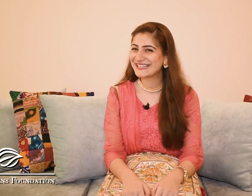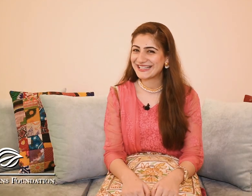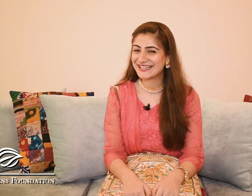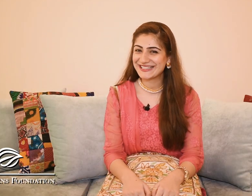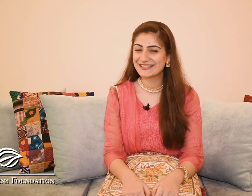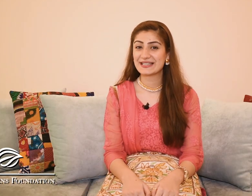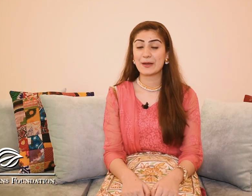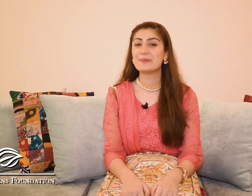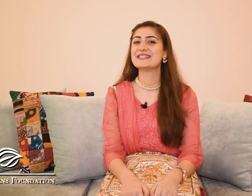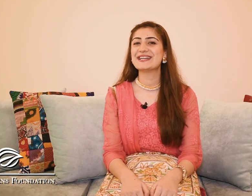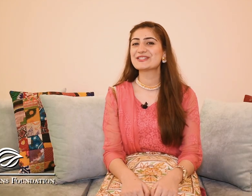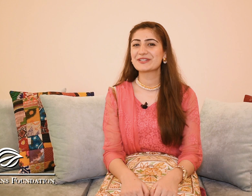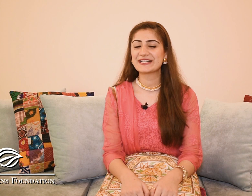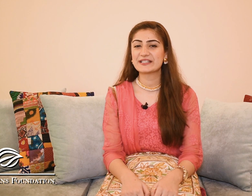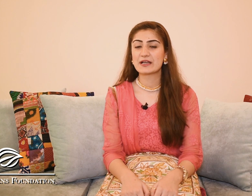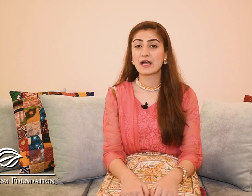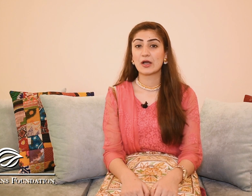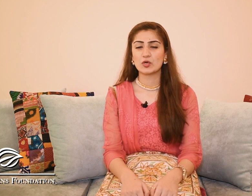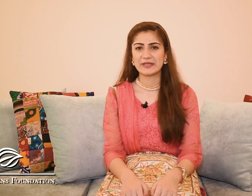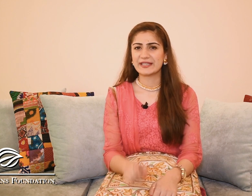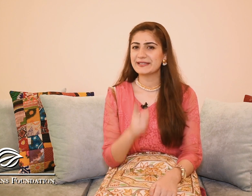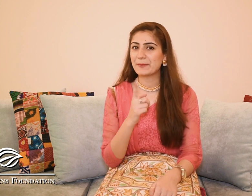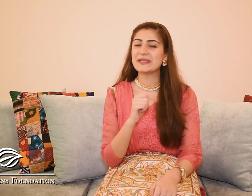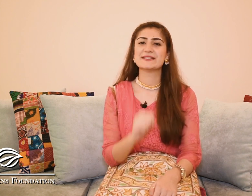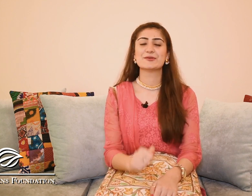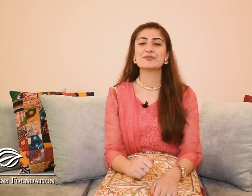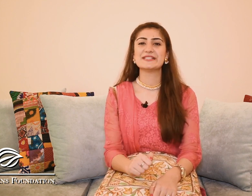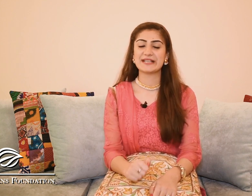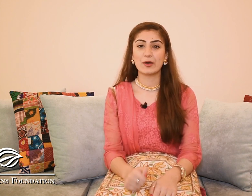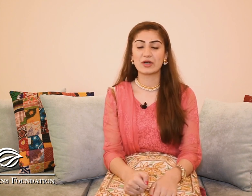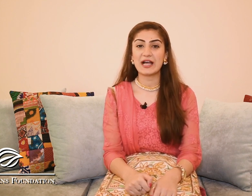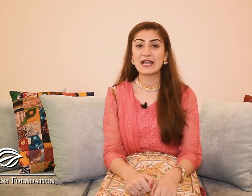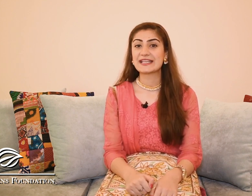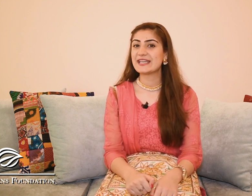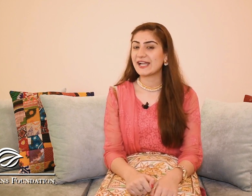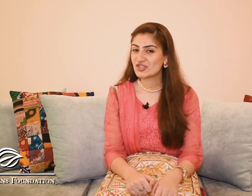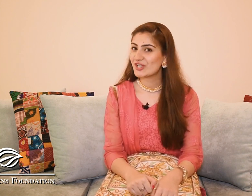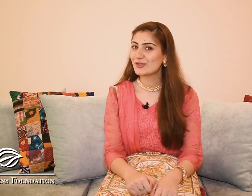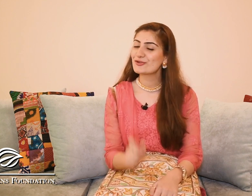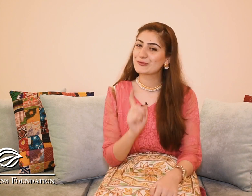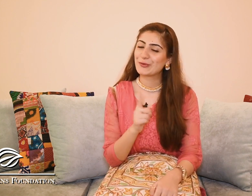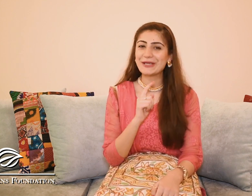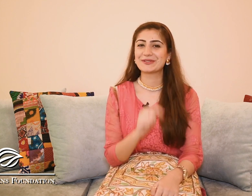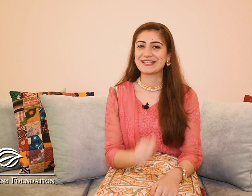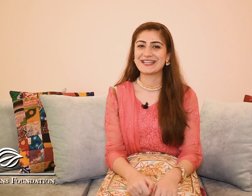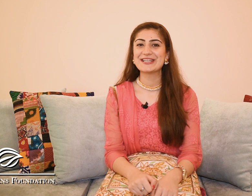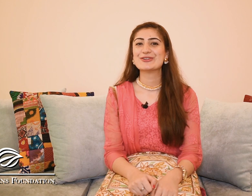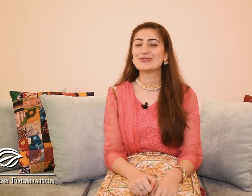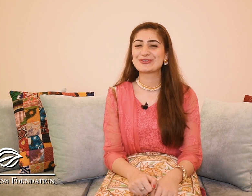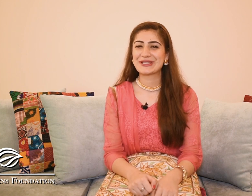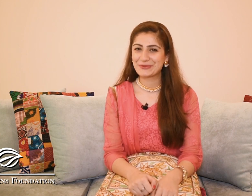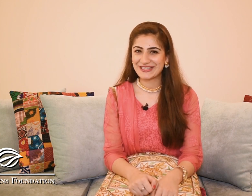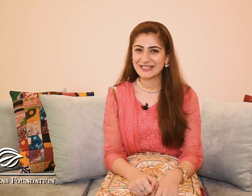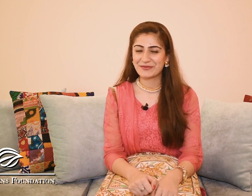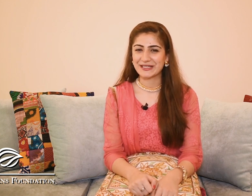कैसी लगी कहानी, मज़ा आया सुनकर? उम्मीद है कि आपने ये ज़रूर सीखा होगा कि अच्छे दोस्त वही होते हैं